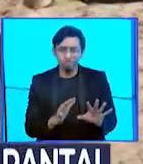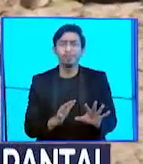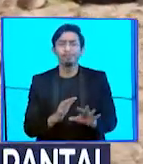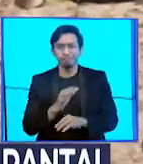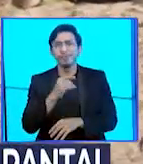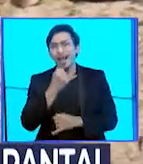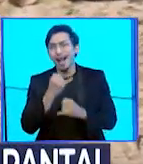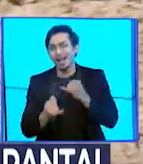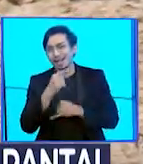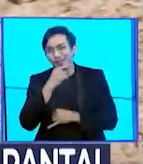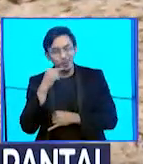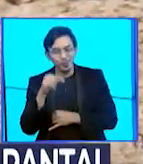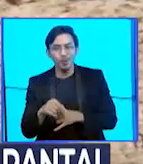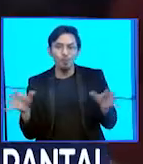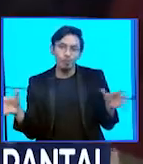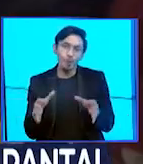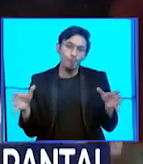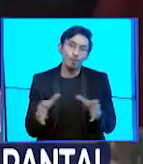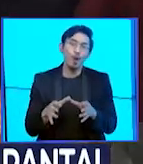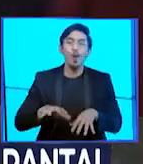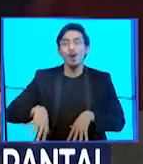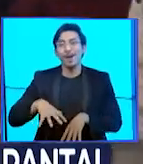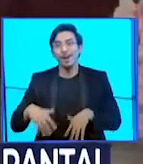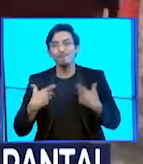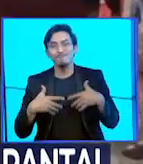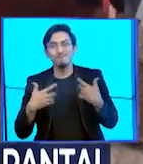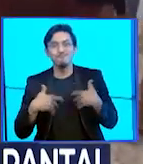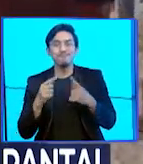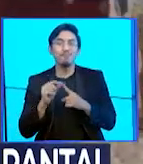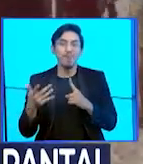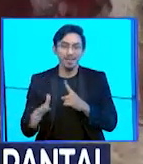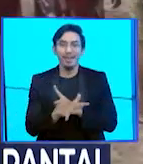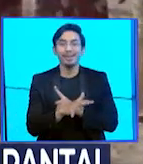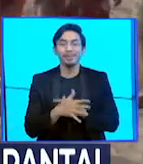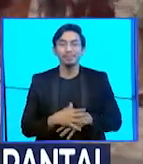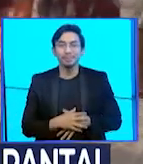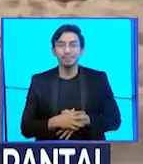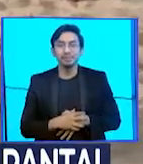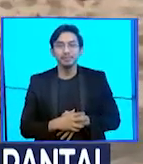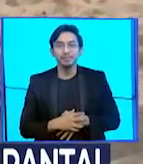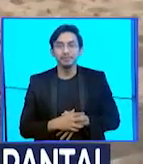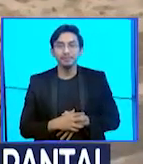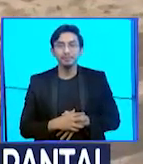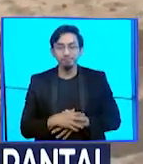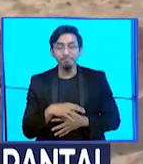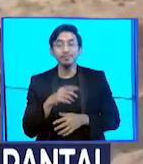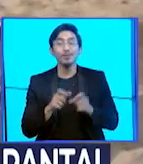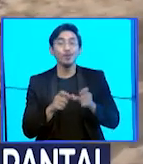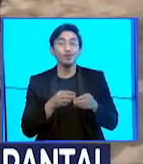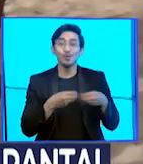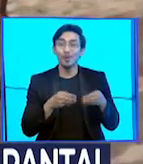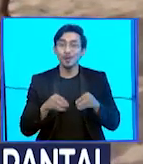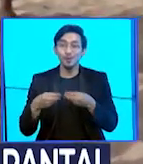ataupun berkumpul bersama keluarga di pantai. Menyambut kedatangan wisatawan, belasan pedagang mulai berjualan lumpia dan jagung